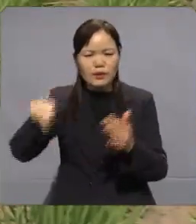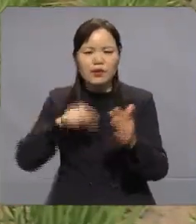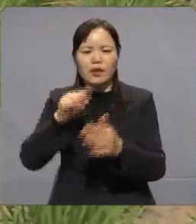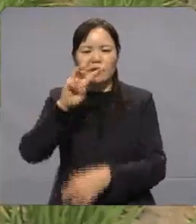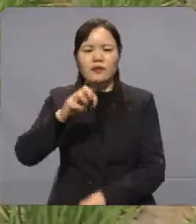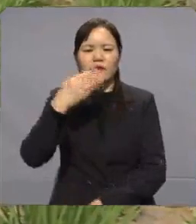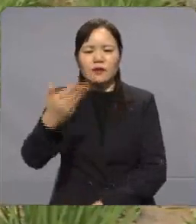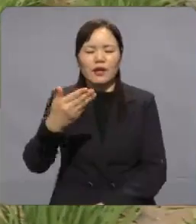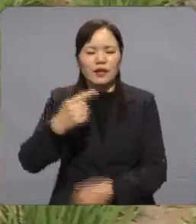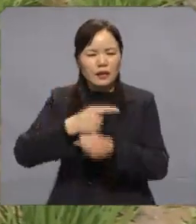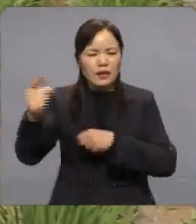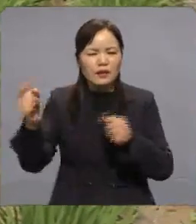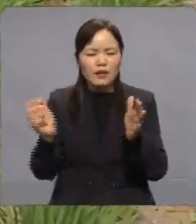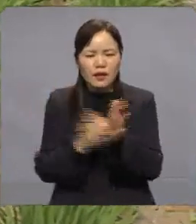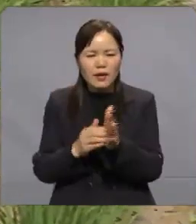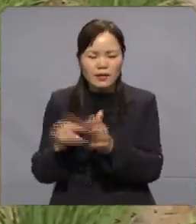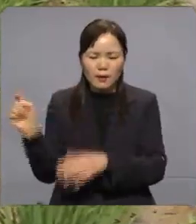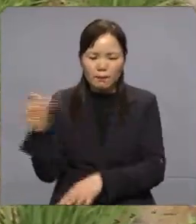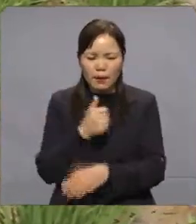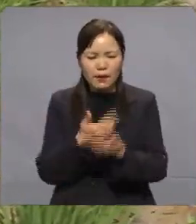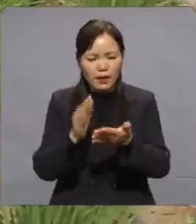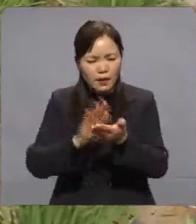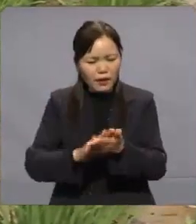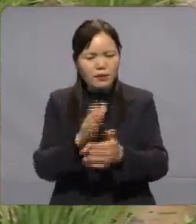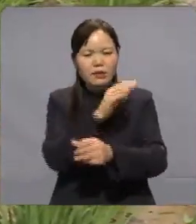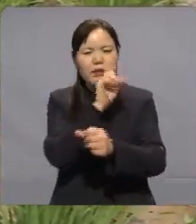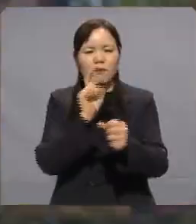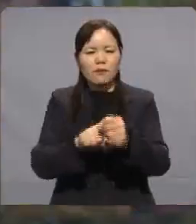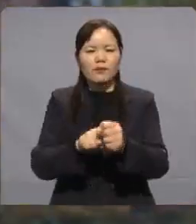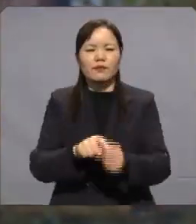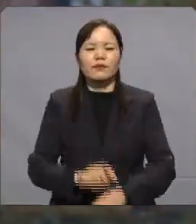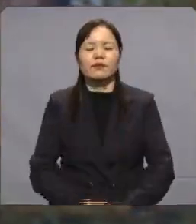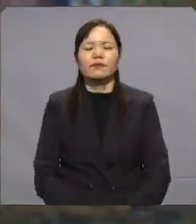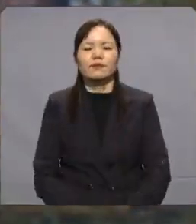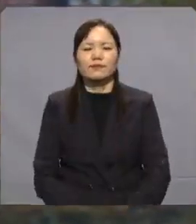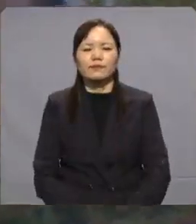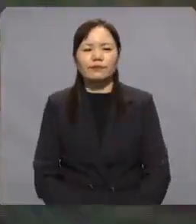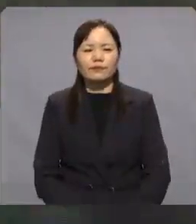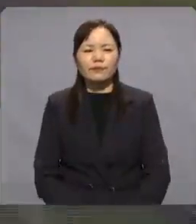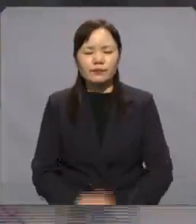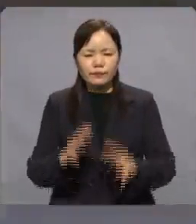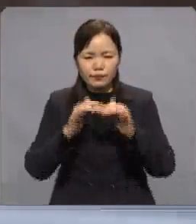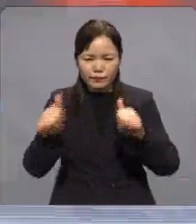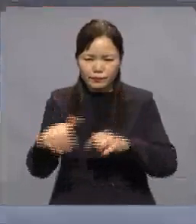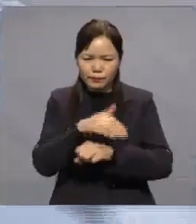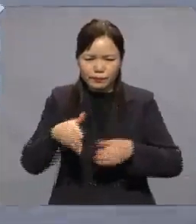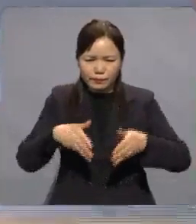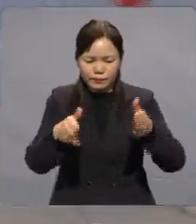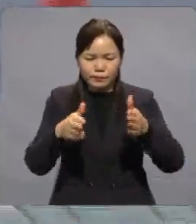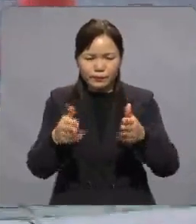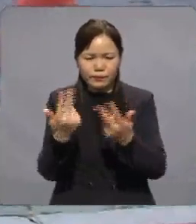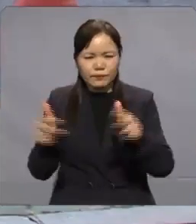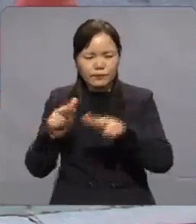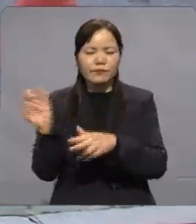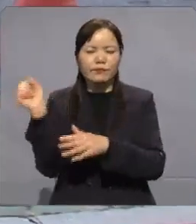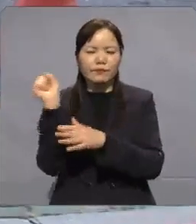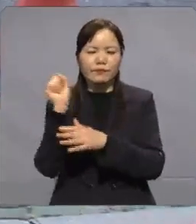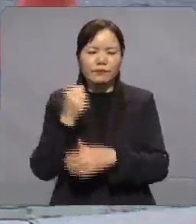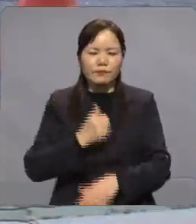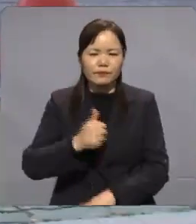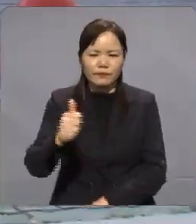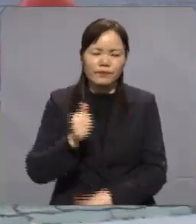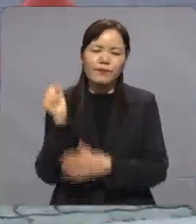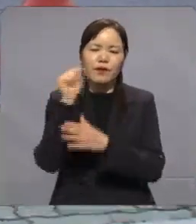39개를 내년까지 속도감 있게 개선한다는 게 핵심입니다. 인도 통행과 공원 출입을 허용하고 택배